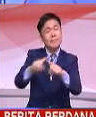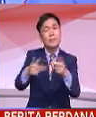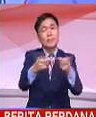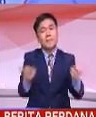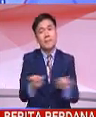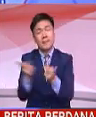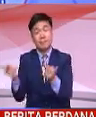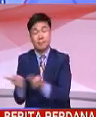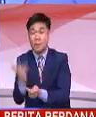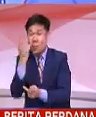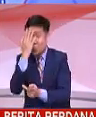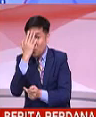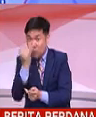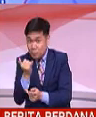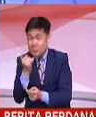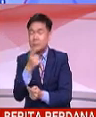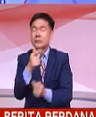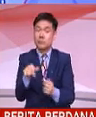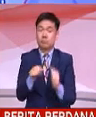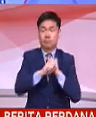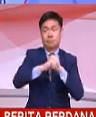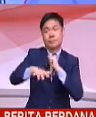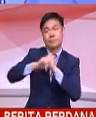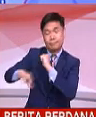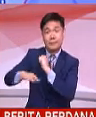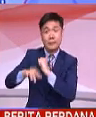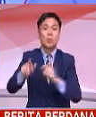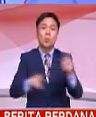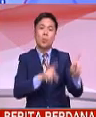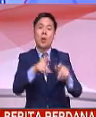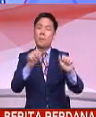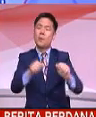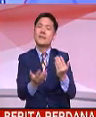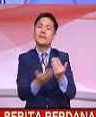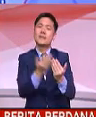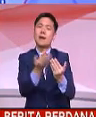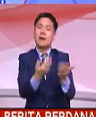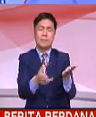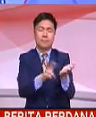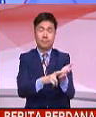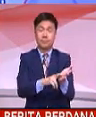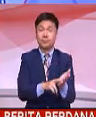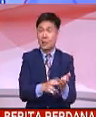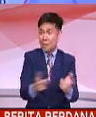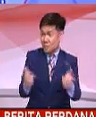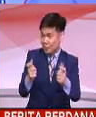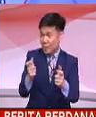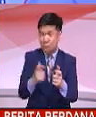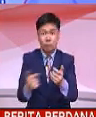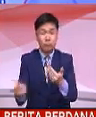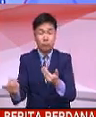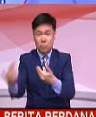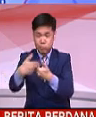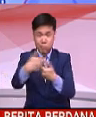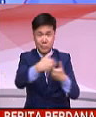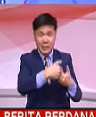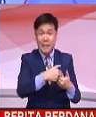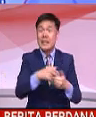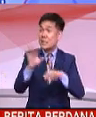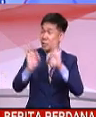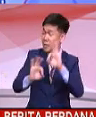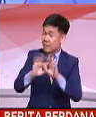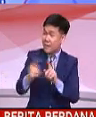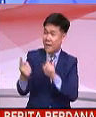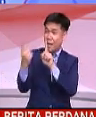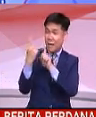Ini kerana kaedah sedemikian membantu memudahkan masyarakat mendaftar selain mendapat respon segera daripada pihak bertanggungjawab sekiranya